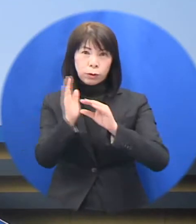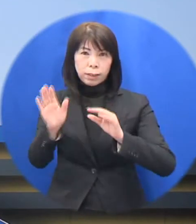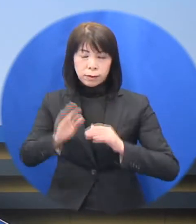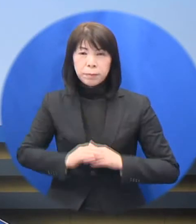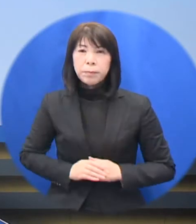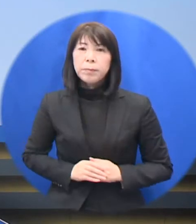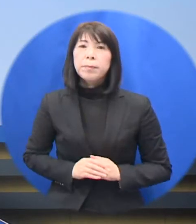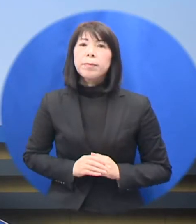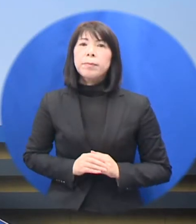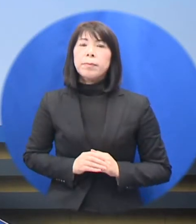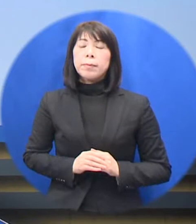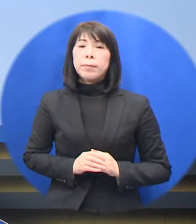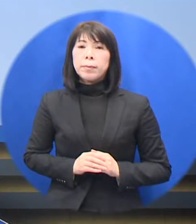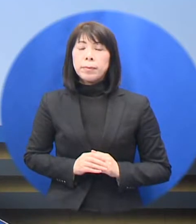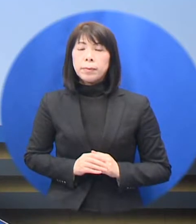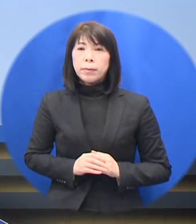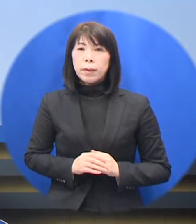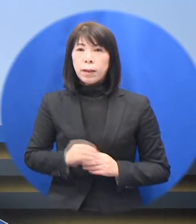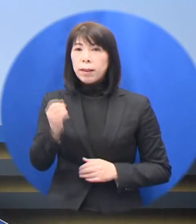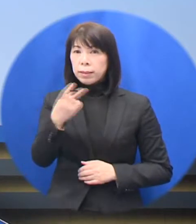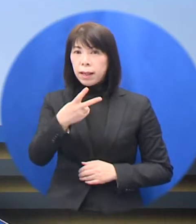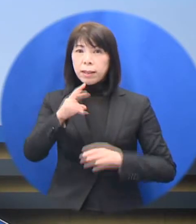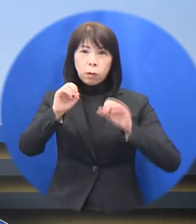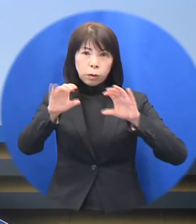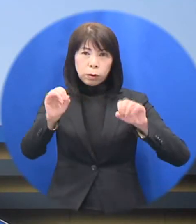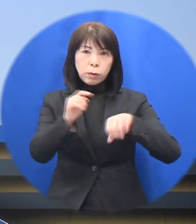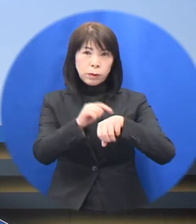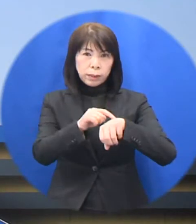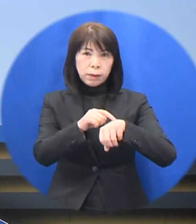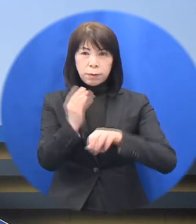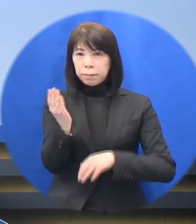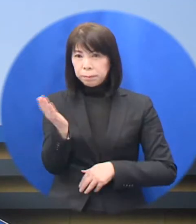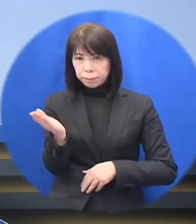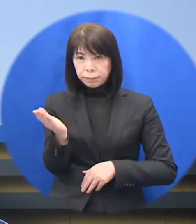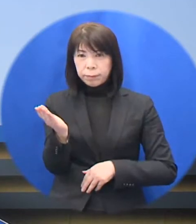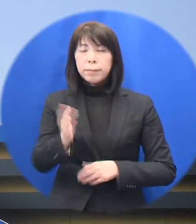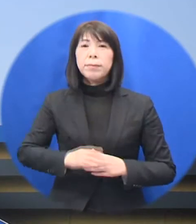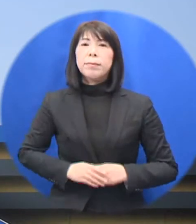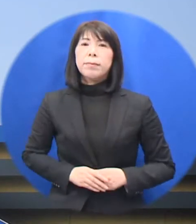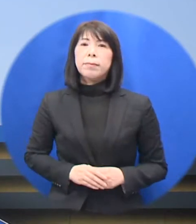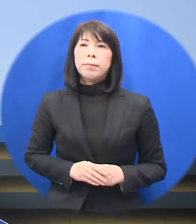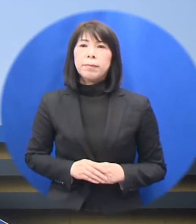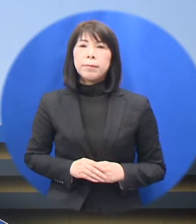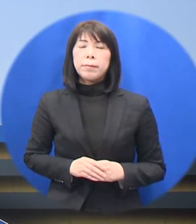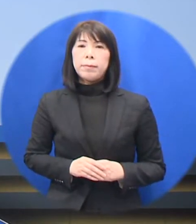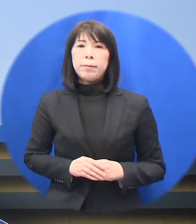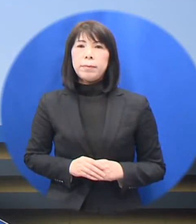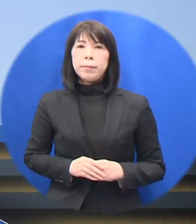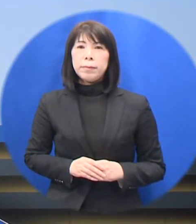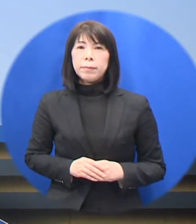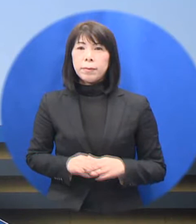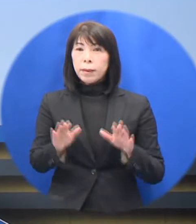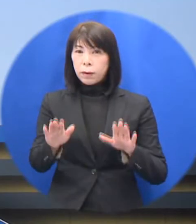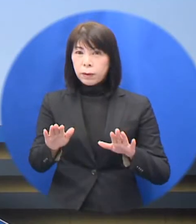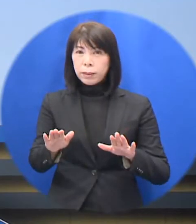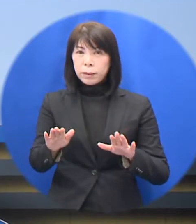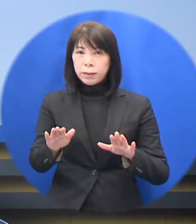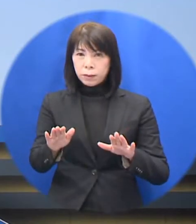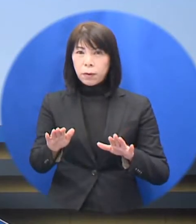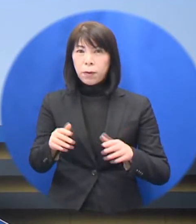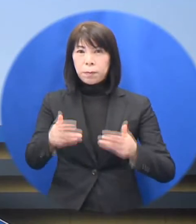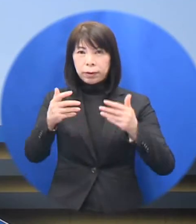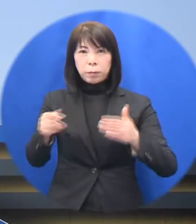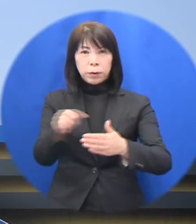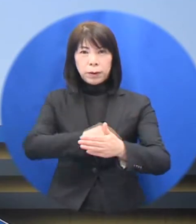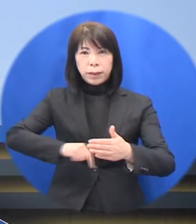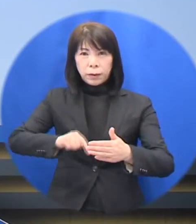。なお再放送はご覧の時間帯に放送しています。では本日の番組内容